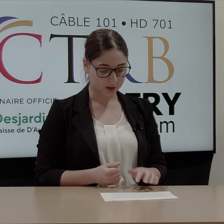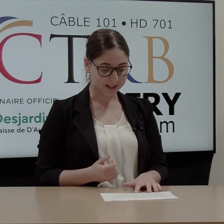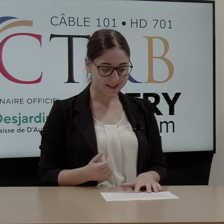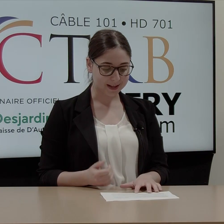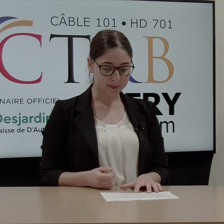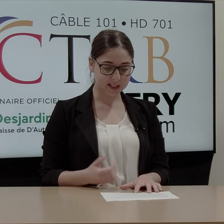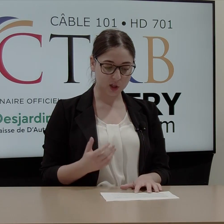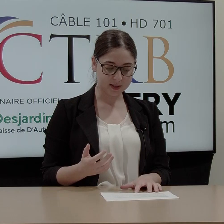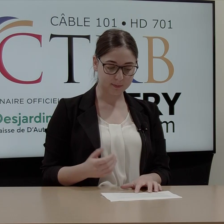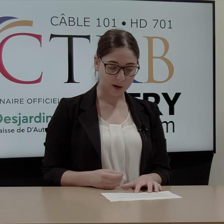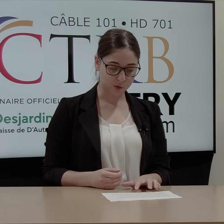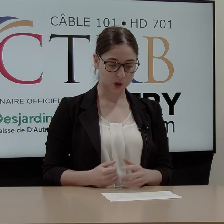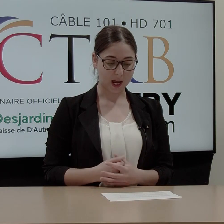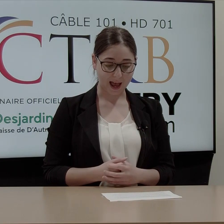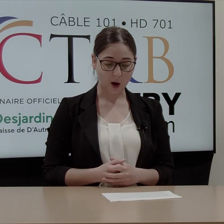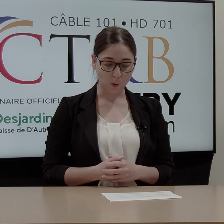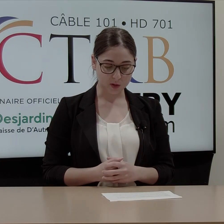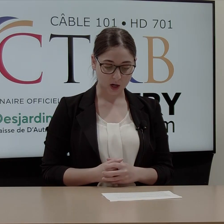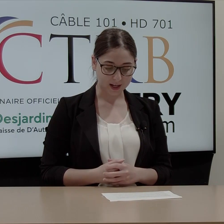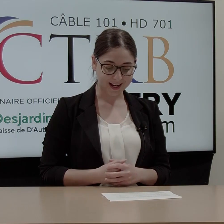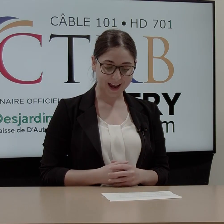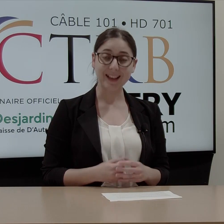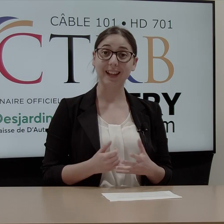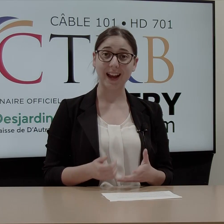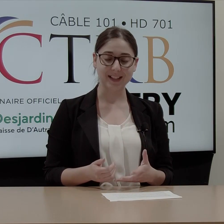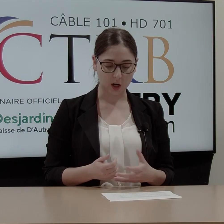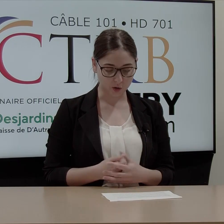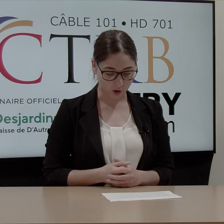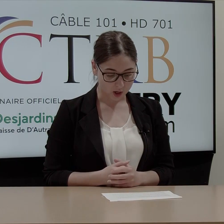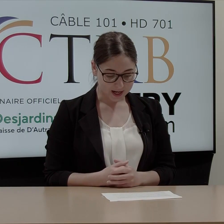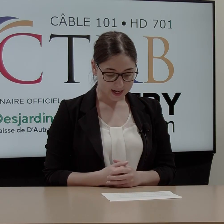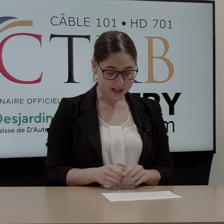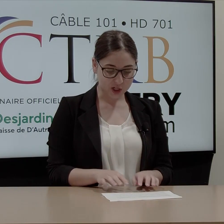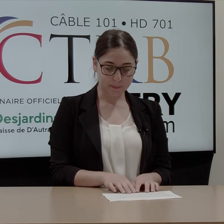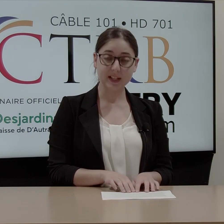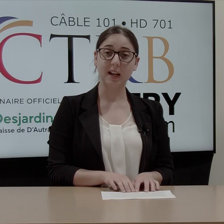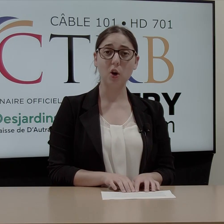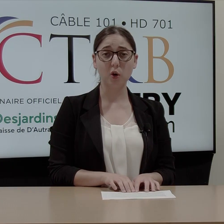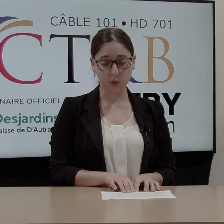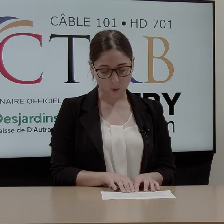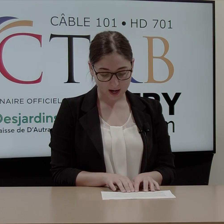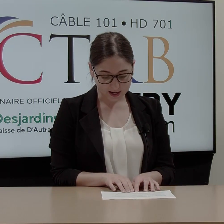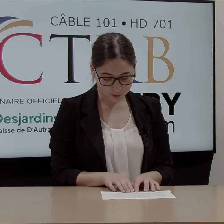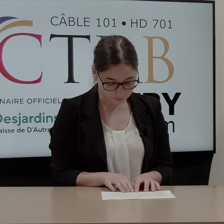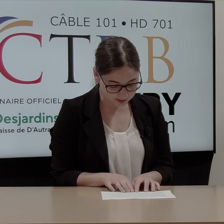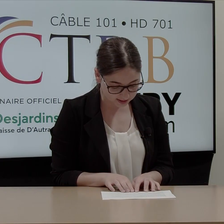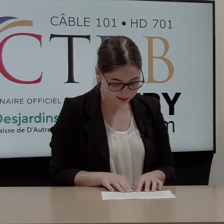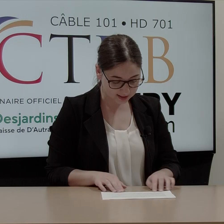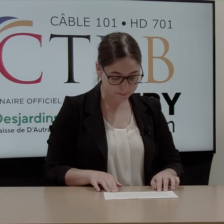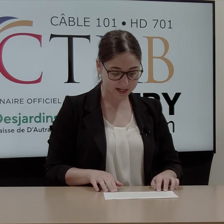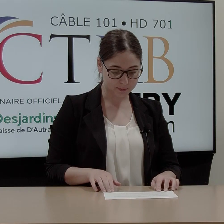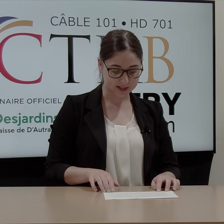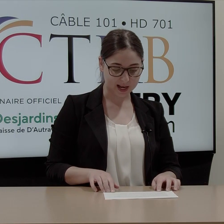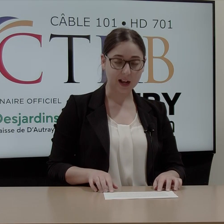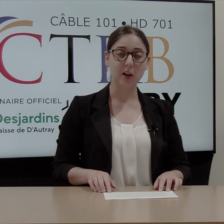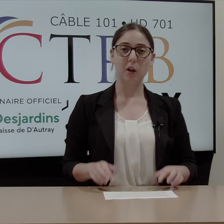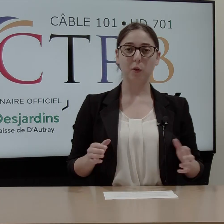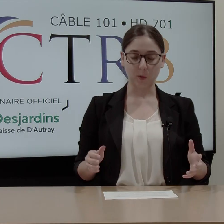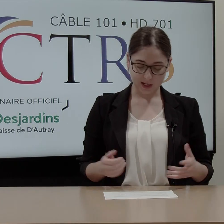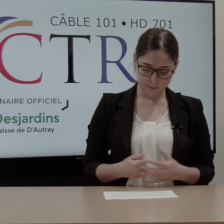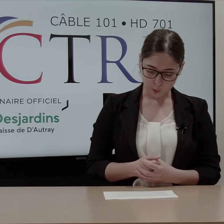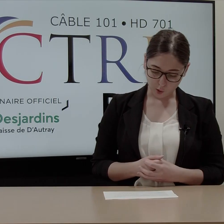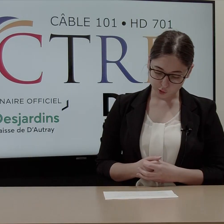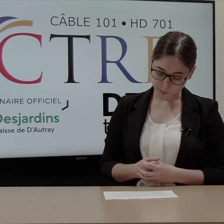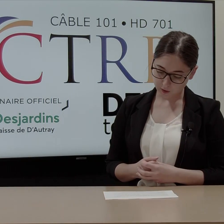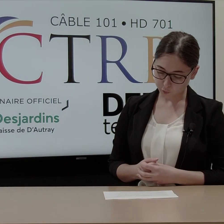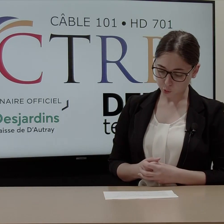donc tant samedi que dimanche, à 11h et à 13h. Les gens présents auront droit à une visite guidée bien spéciale. Donc,